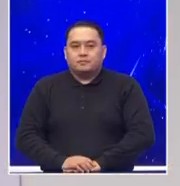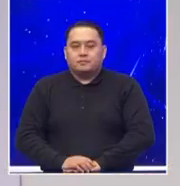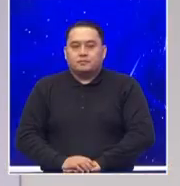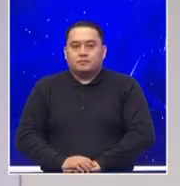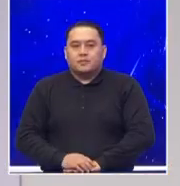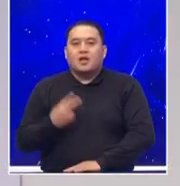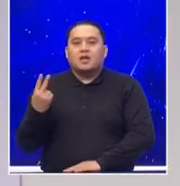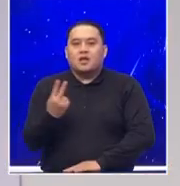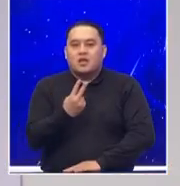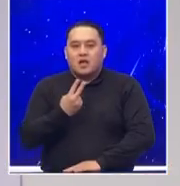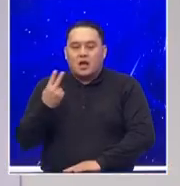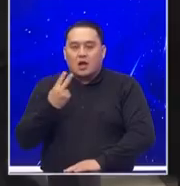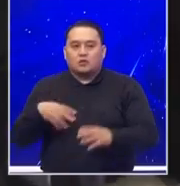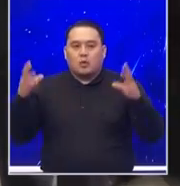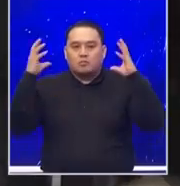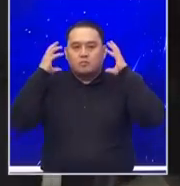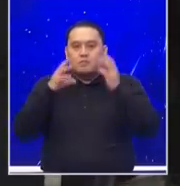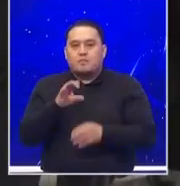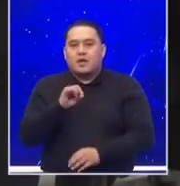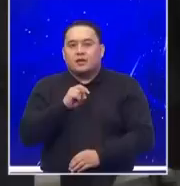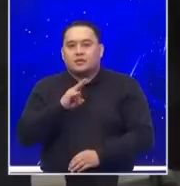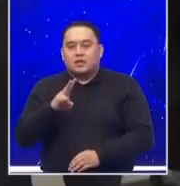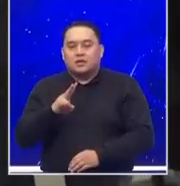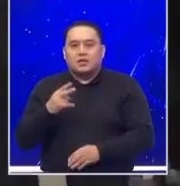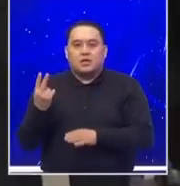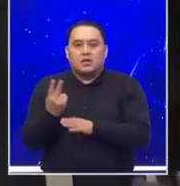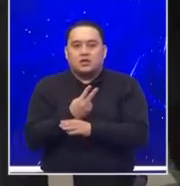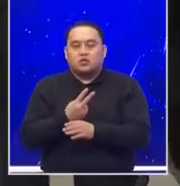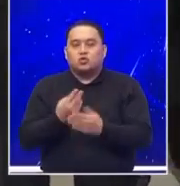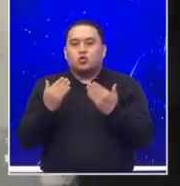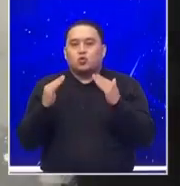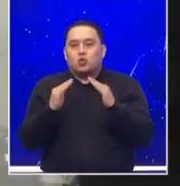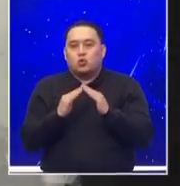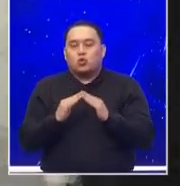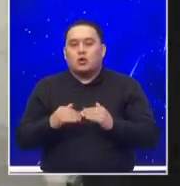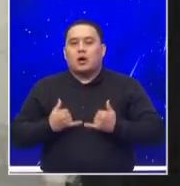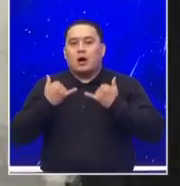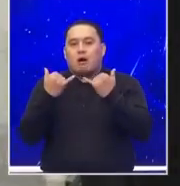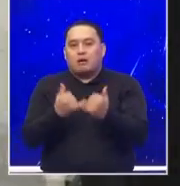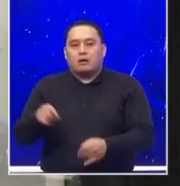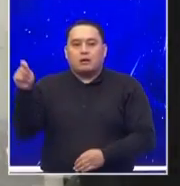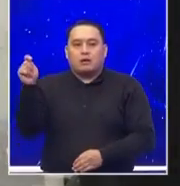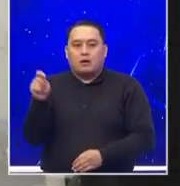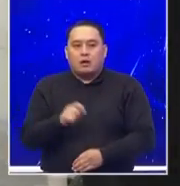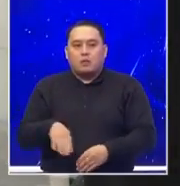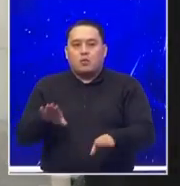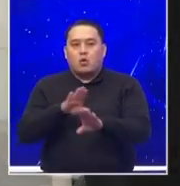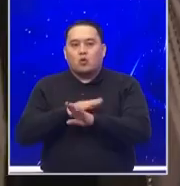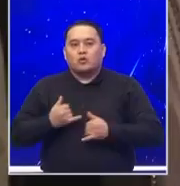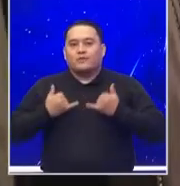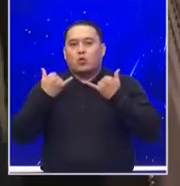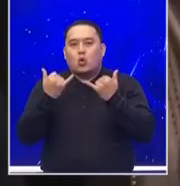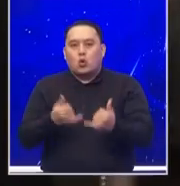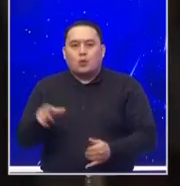Қос радио жұмы журналист Бесен Құрамбектің екінші қарашаңырағына айналған журналистер үйіне арнайы келді. Марқұм рухына тағзым